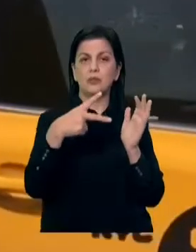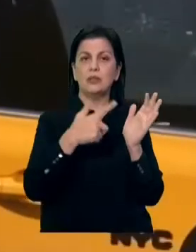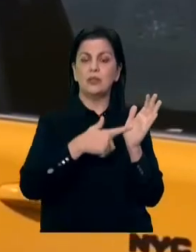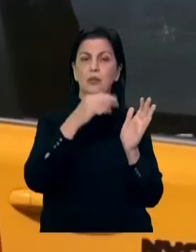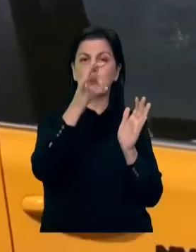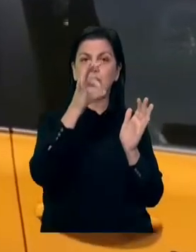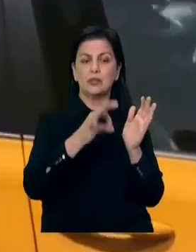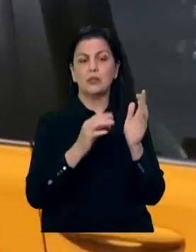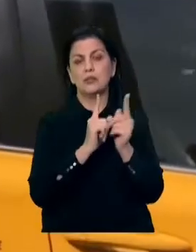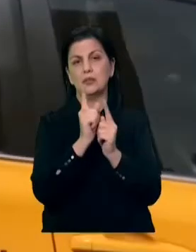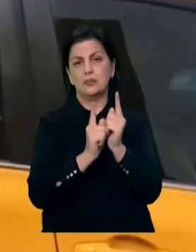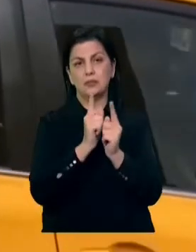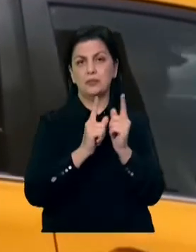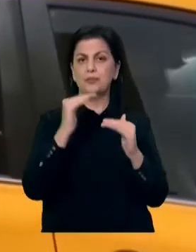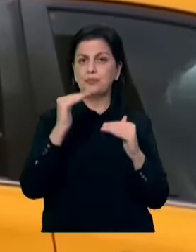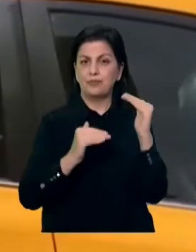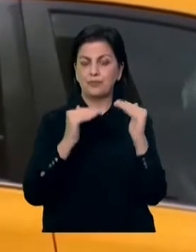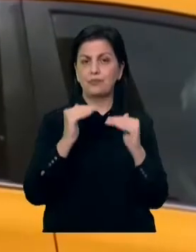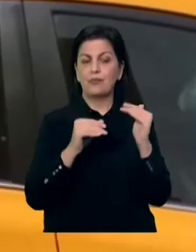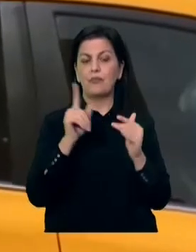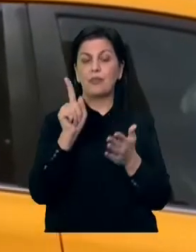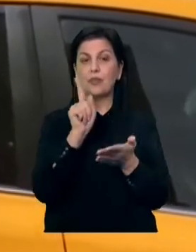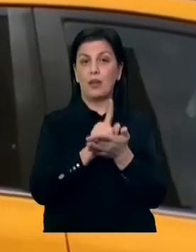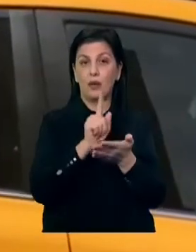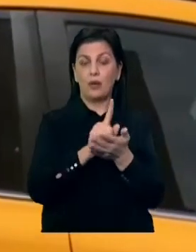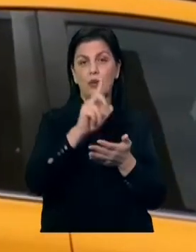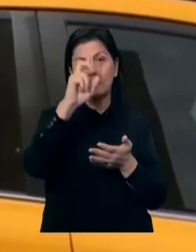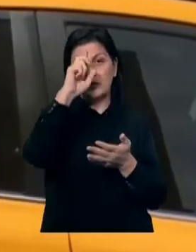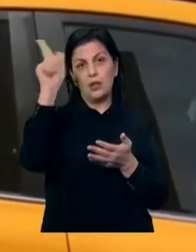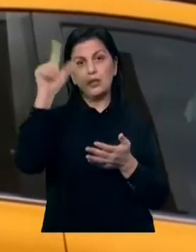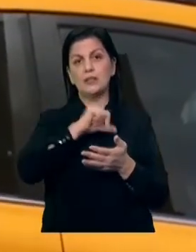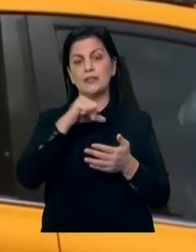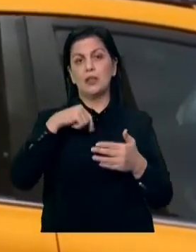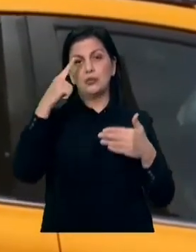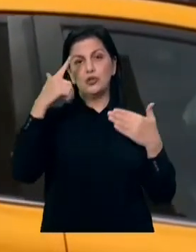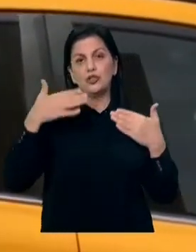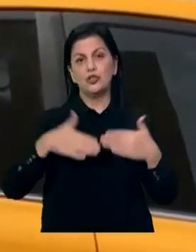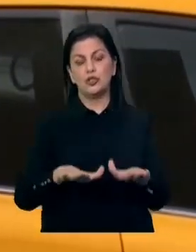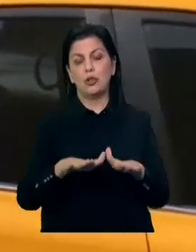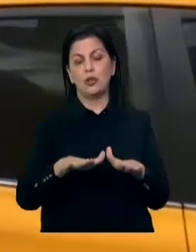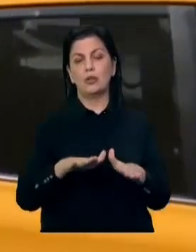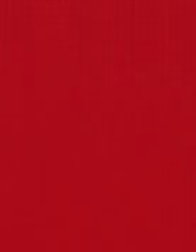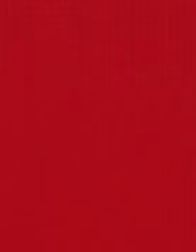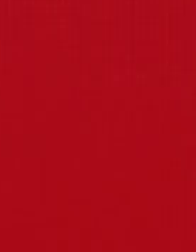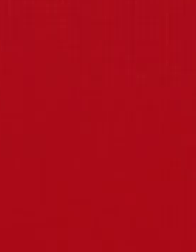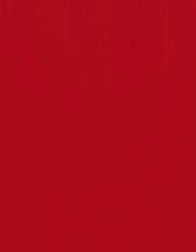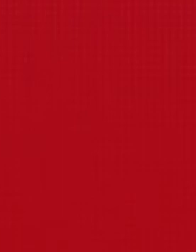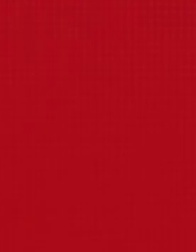19,6-27% etrafında değişir. Yani sözü gedən vergini dövlət tətbiq edir ve şirketler bu məsələdə vasitəçidir.